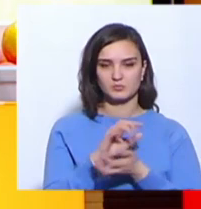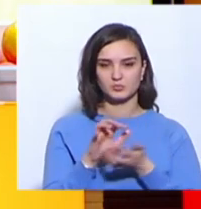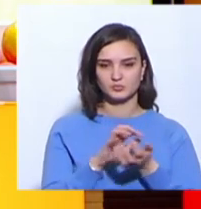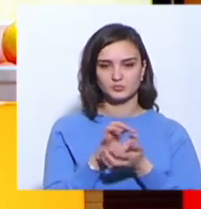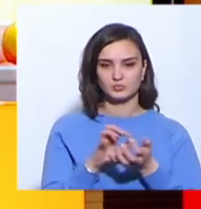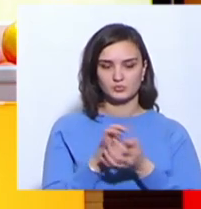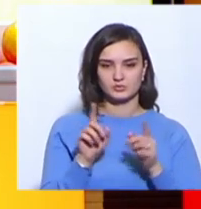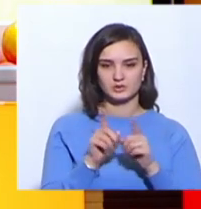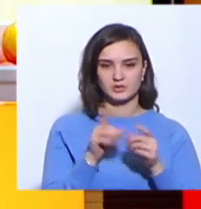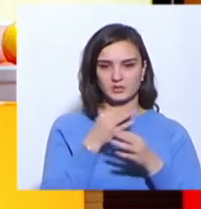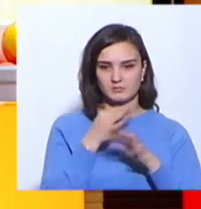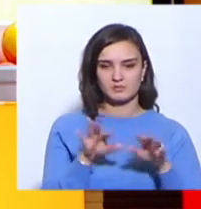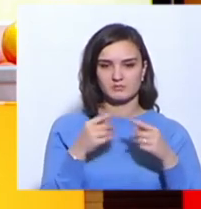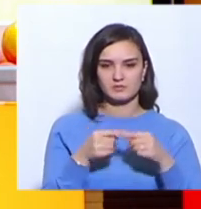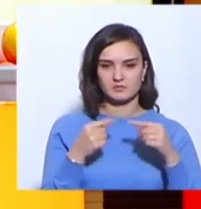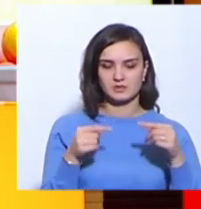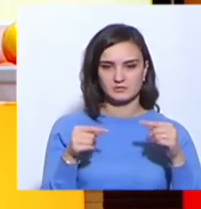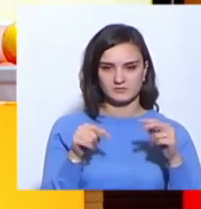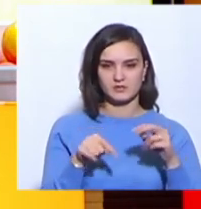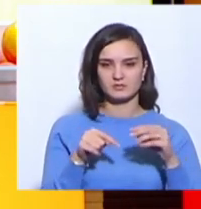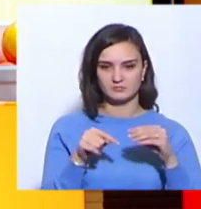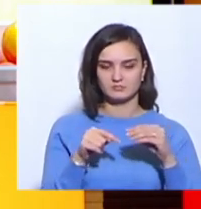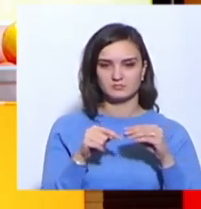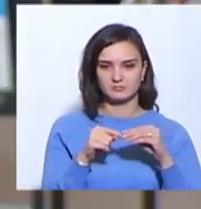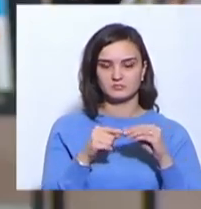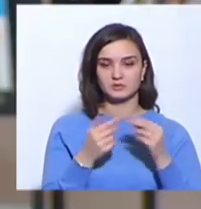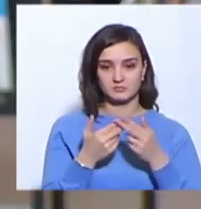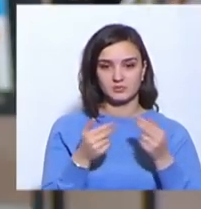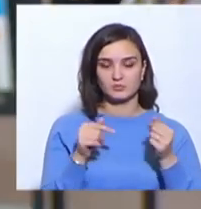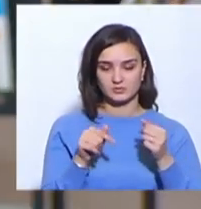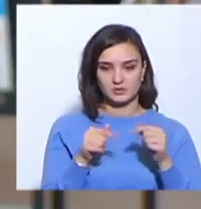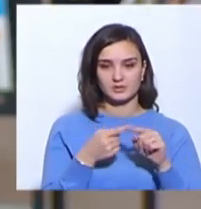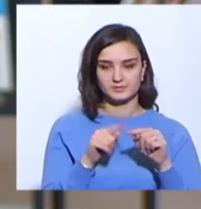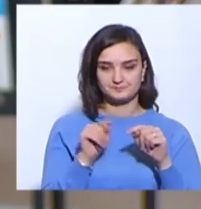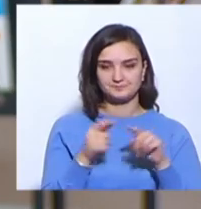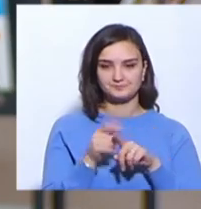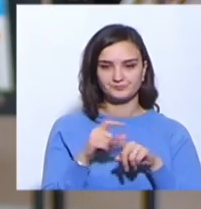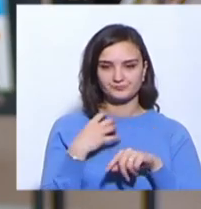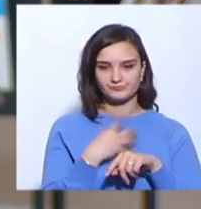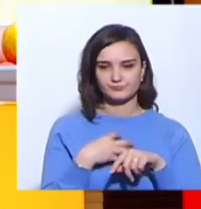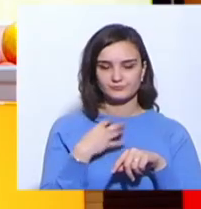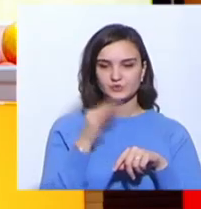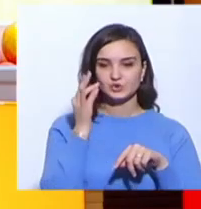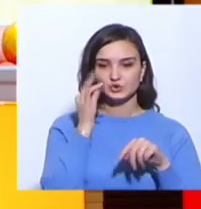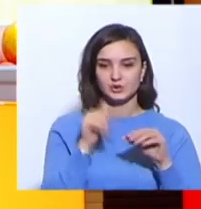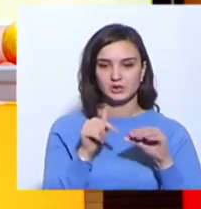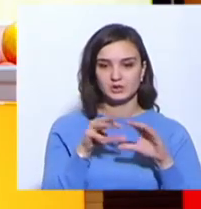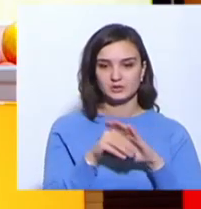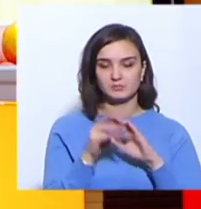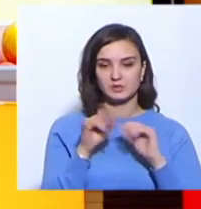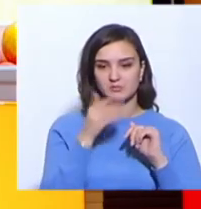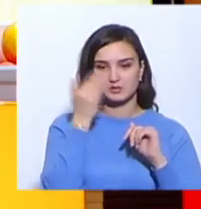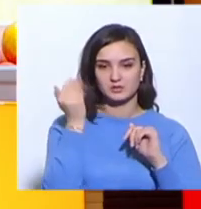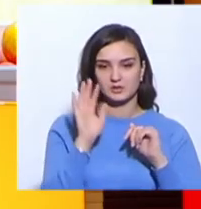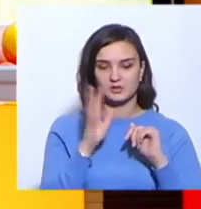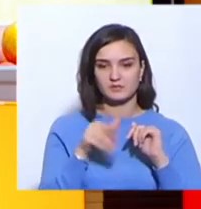ფუნთუშეულს, ისევე ნებისმიერი ტიპის საკონდიტრო ნაწარმს. რა თქმა უნდა, აქ ძალიან მნიშვნელოვანია შაქრის როლი, მაგრამ არ